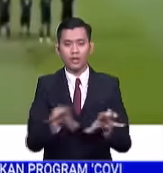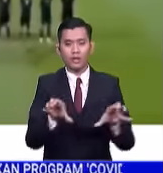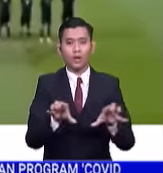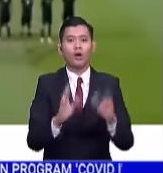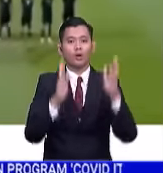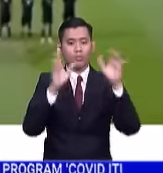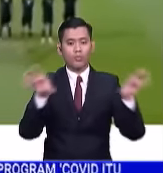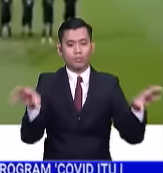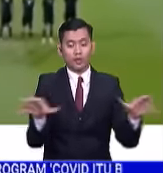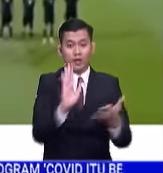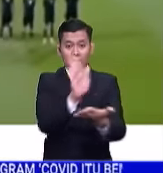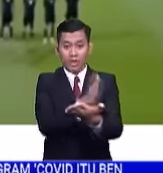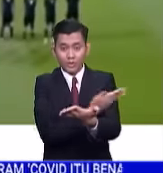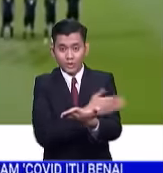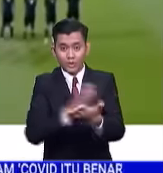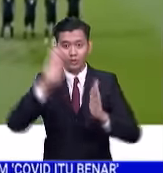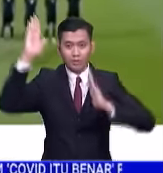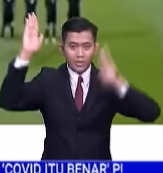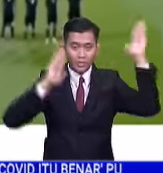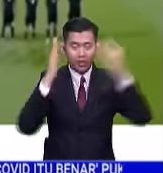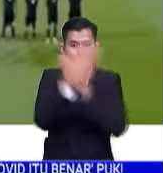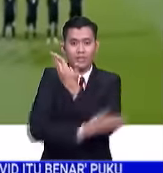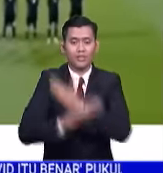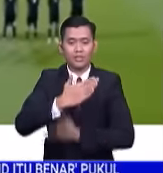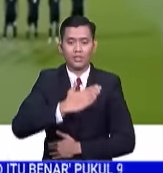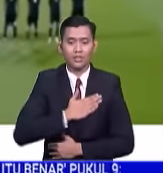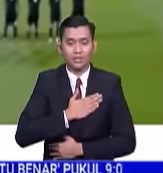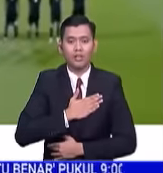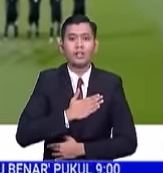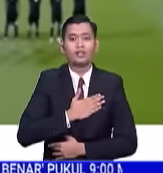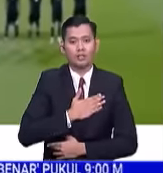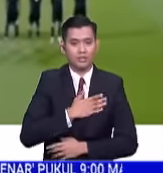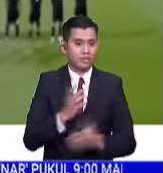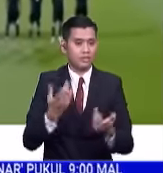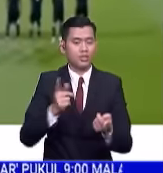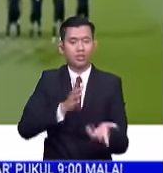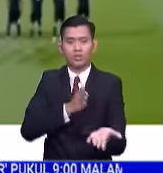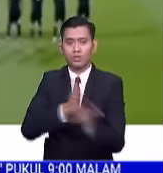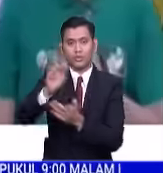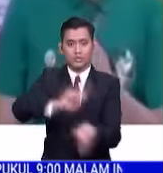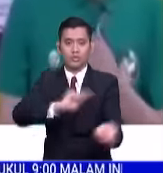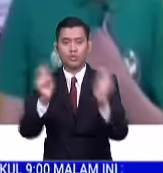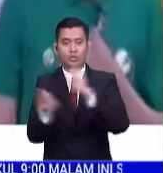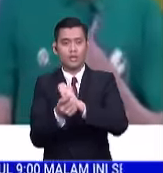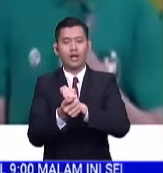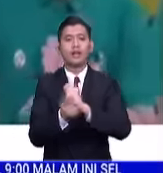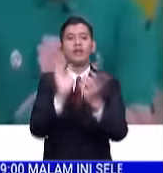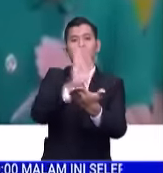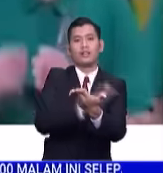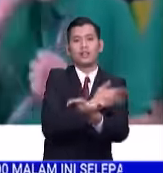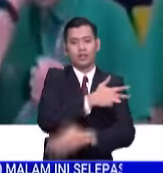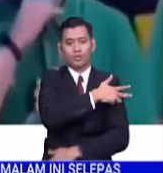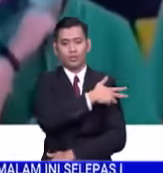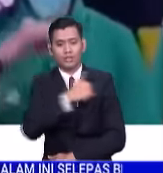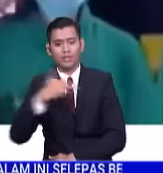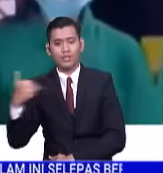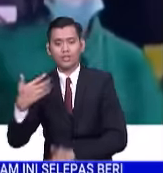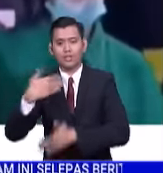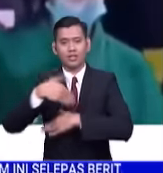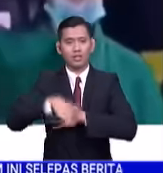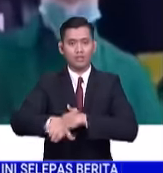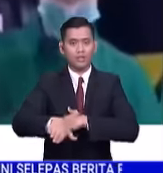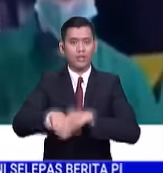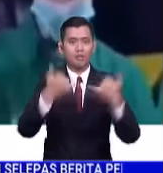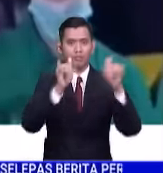memainkan lagu kebangsaan Malaysia iaitu Negaraku, kemudian segera menukar lagu Indonesia Raya selepas barisan pemain